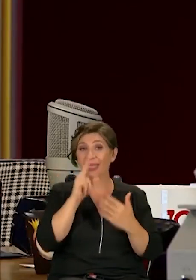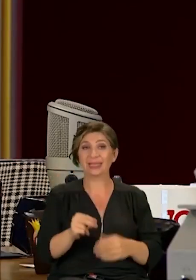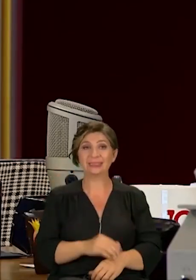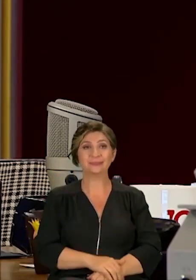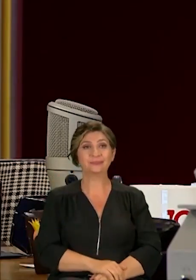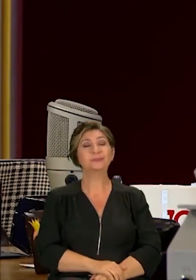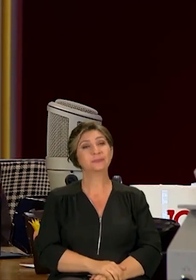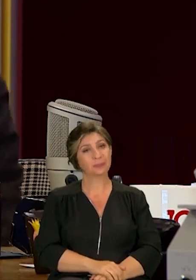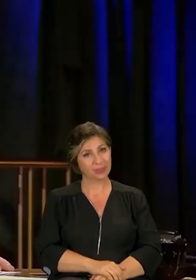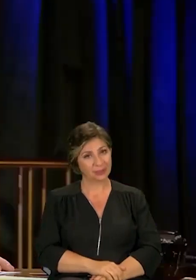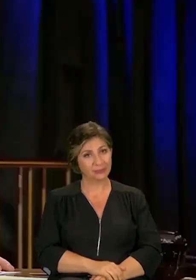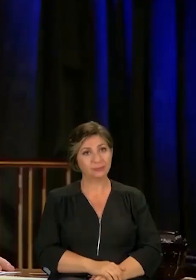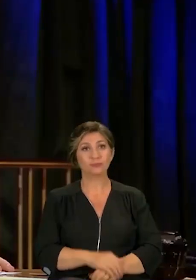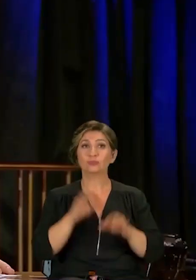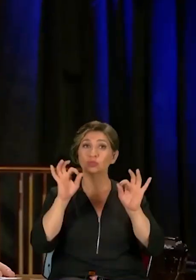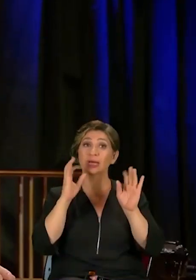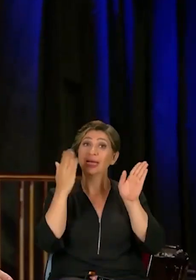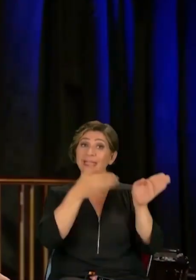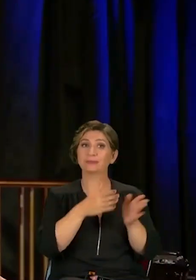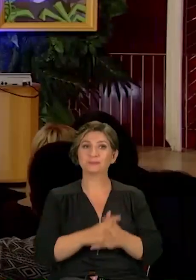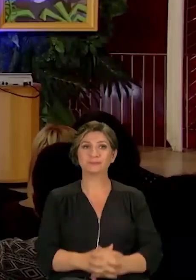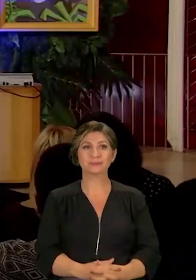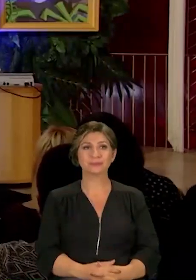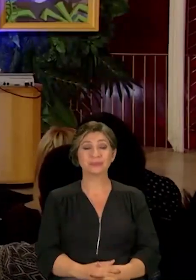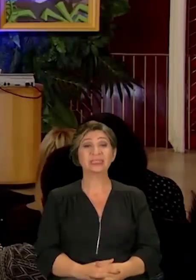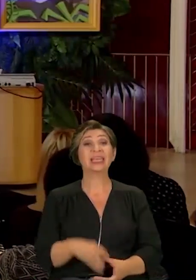beğenilir. Peki. Mutlaka gidelim.